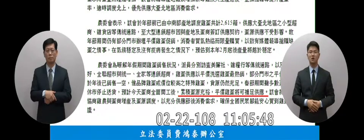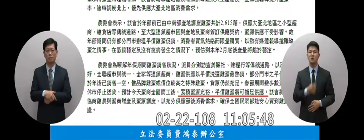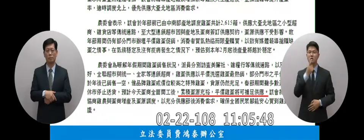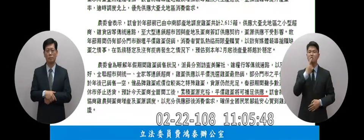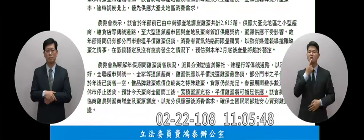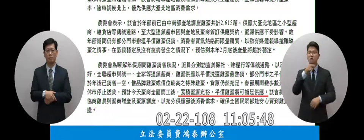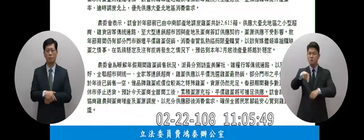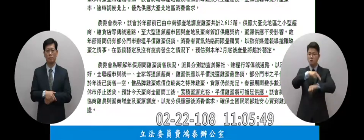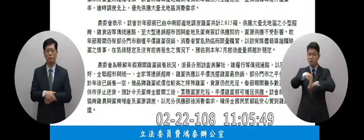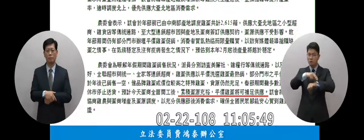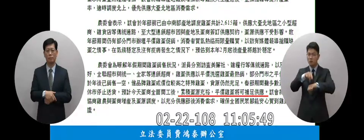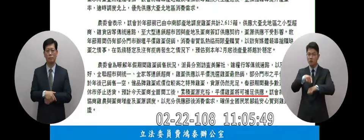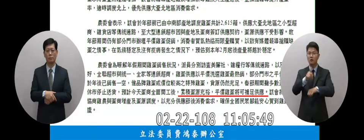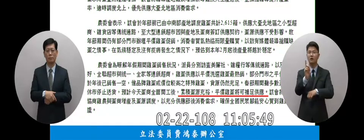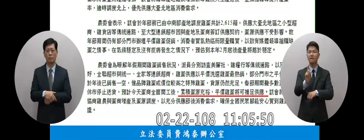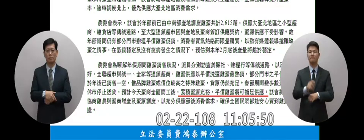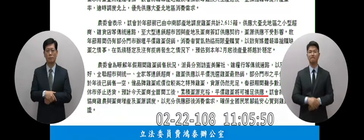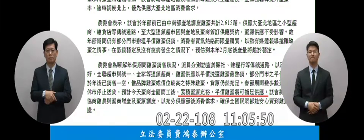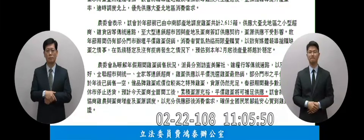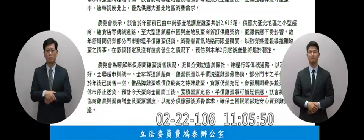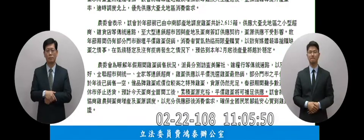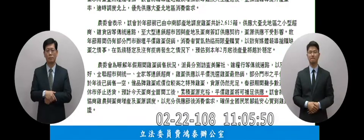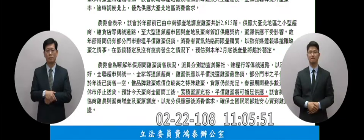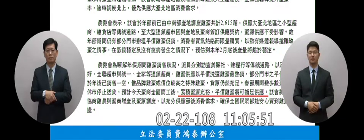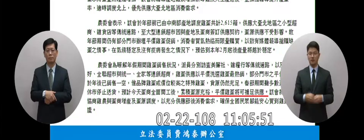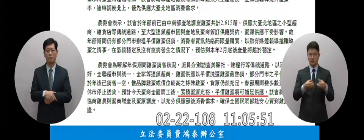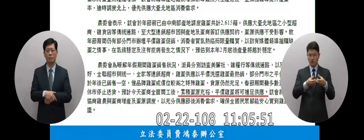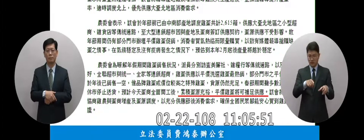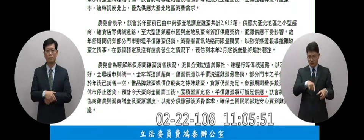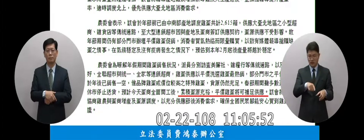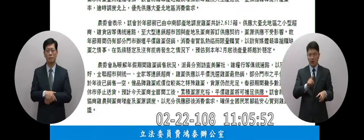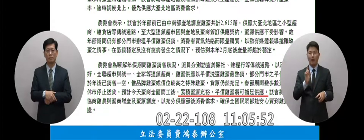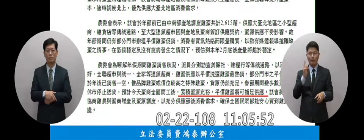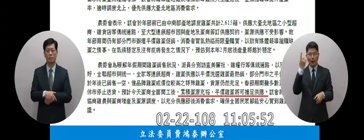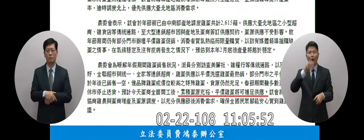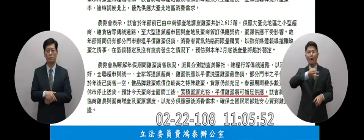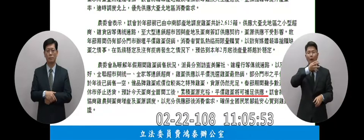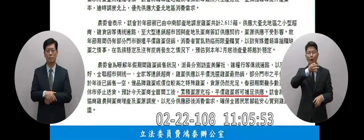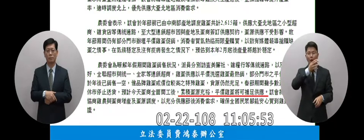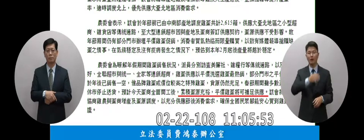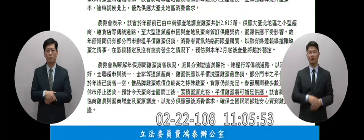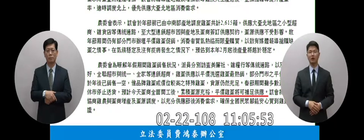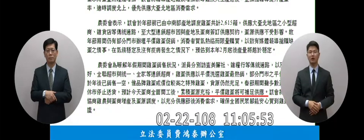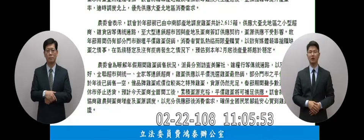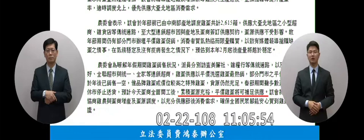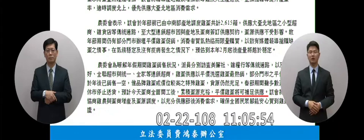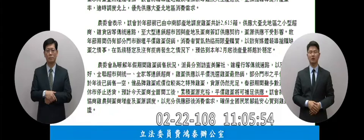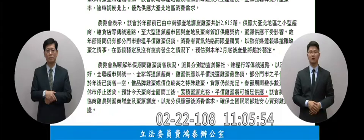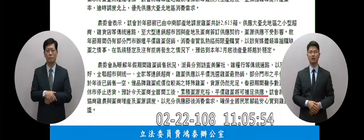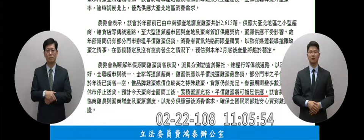的是累积蛋源充裕，平价鸡蛋